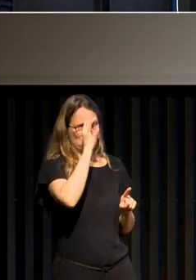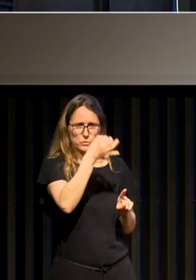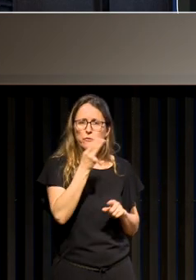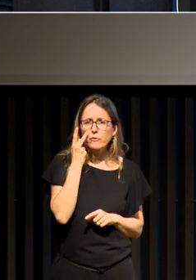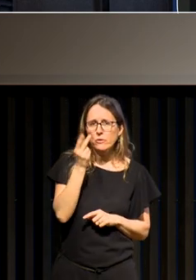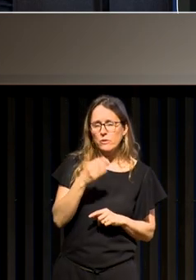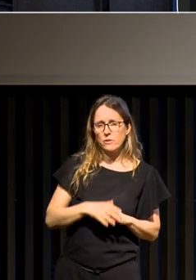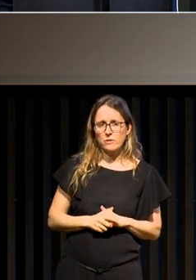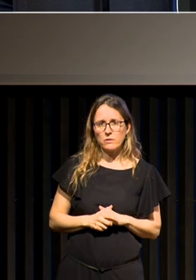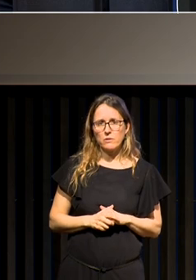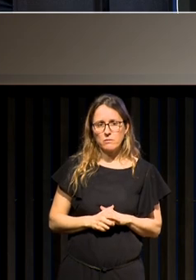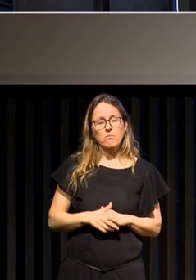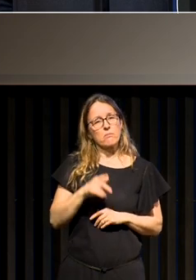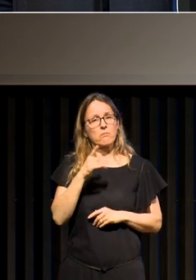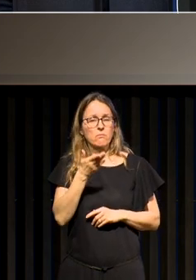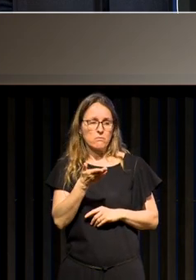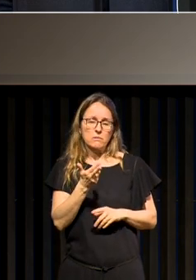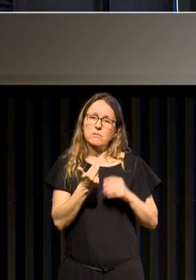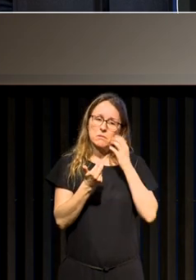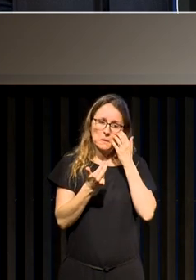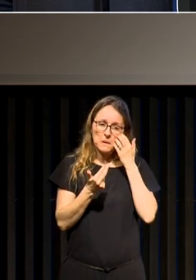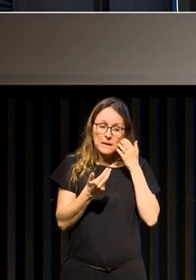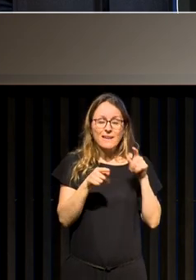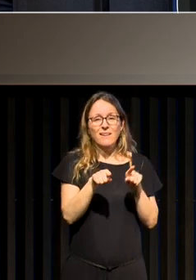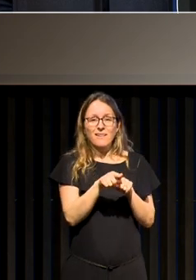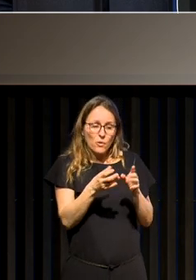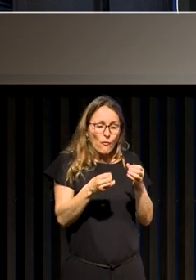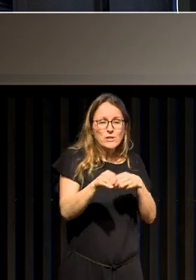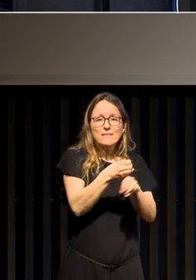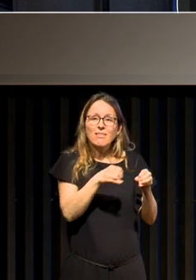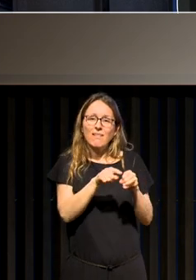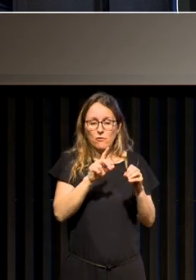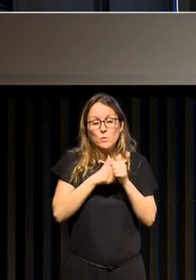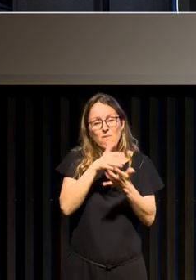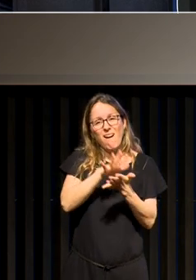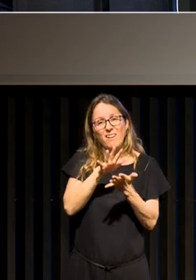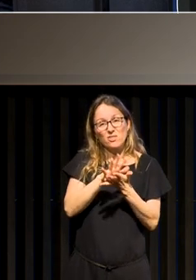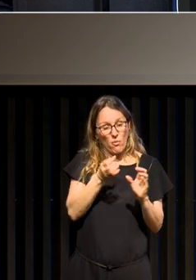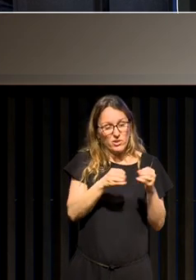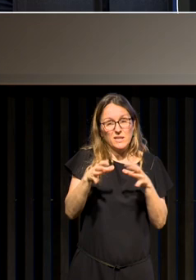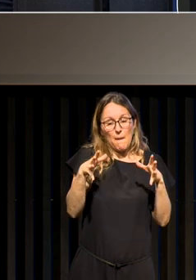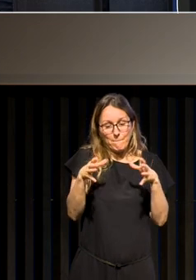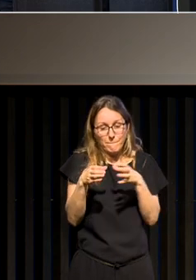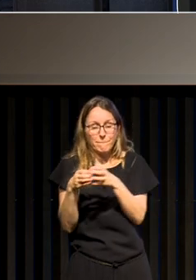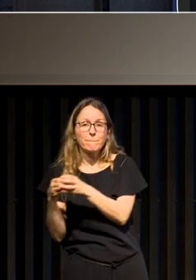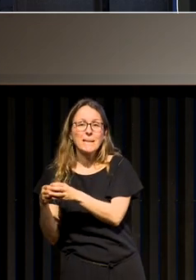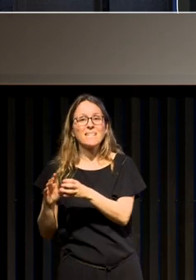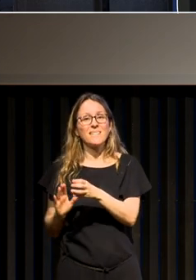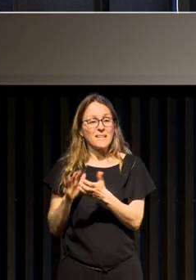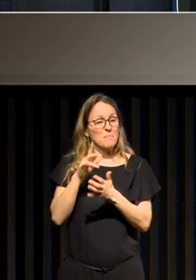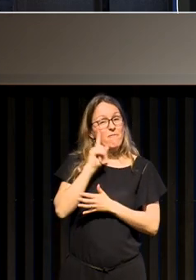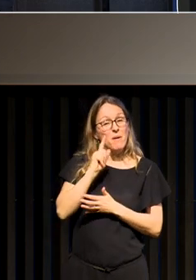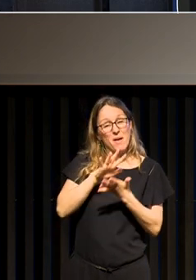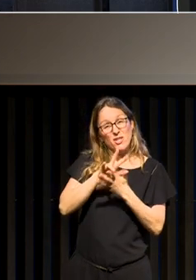vu, l'efficacité, la fécondabilité naturelle diminue avec l'âge. Donc une femme qui a